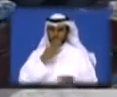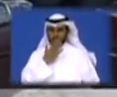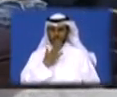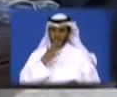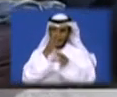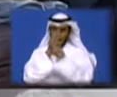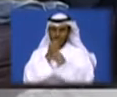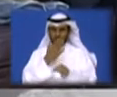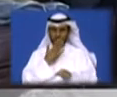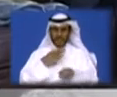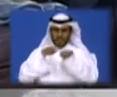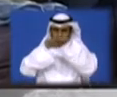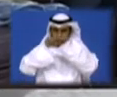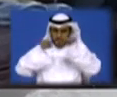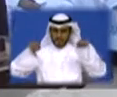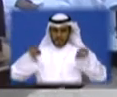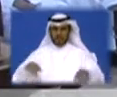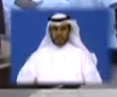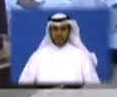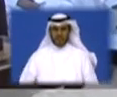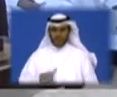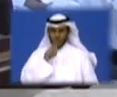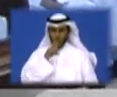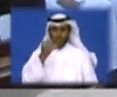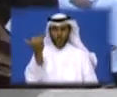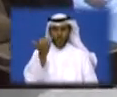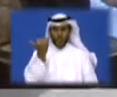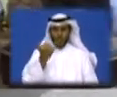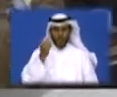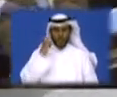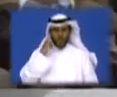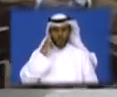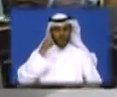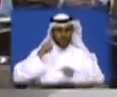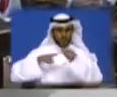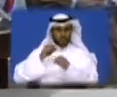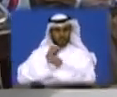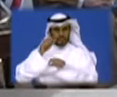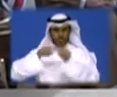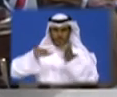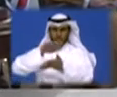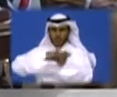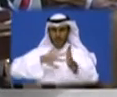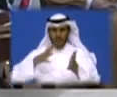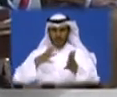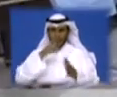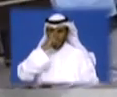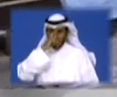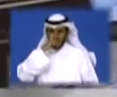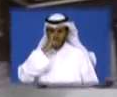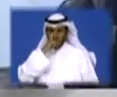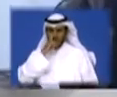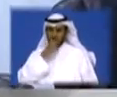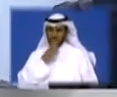من العراق ودول أخرى في المنطقة، مشيرا إلى أن ظاهرة الإرهاب يجب أن تعالج على مستويات عدة،